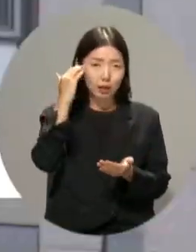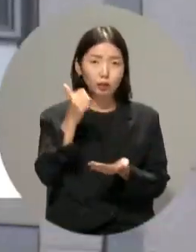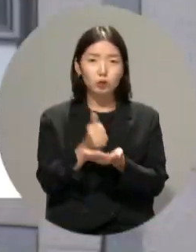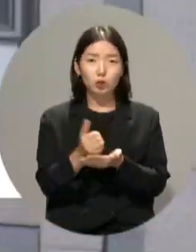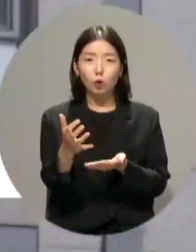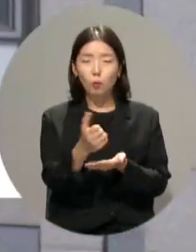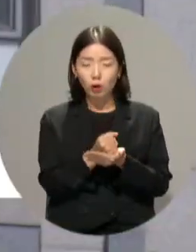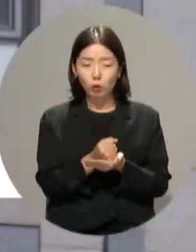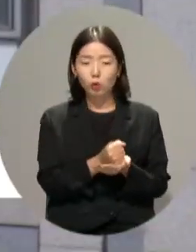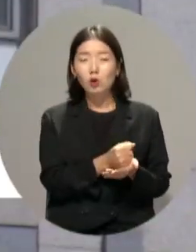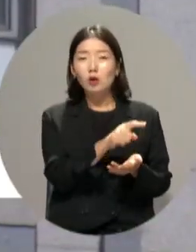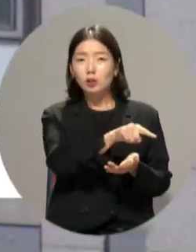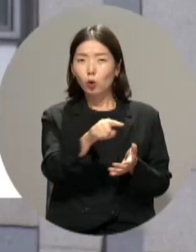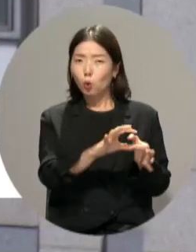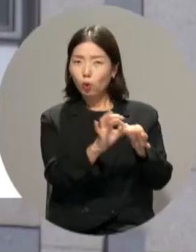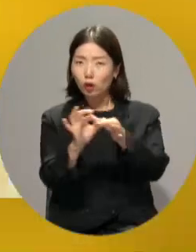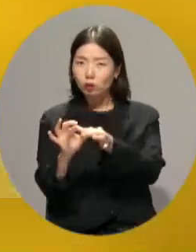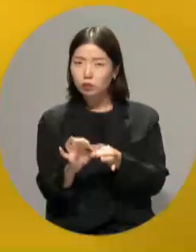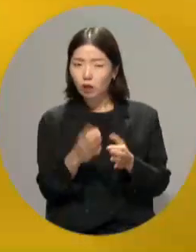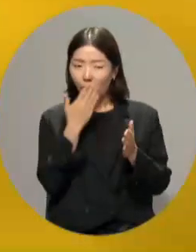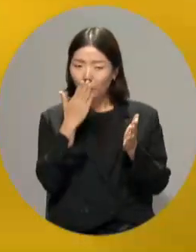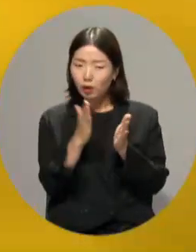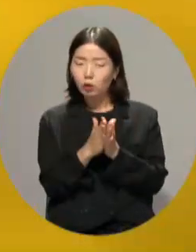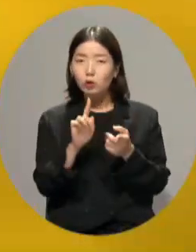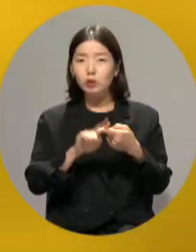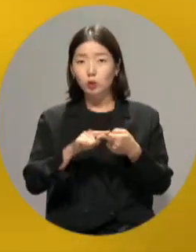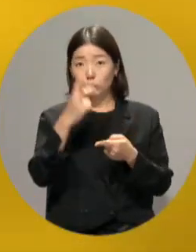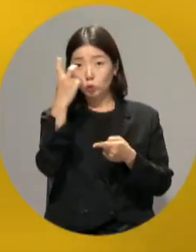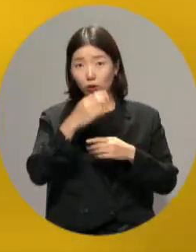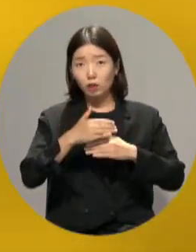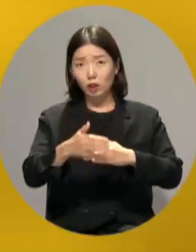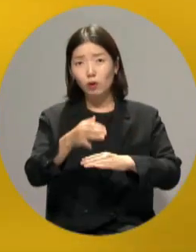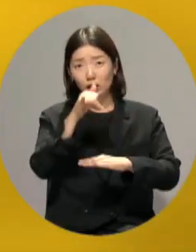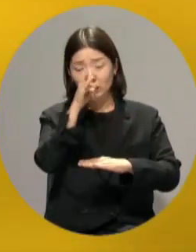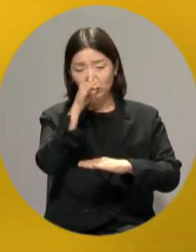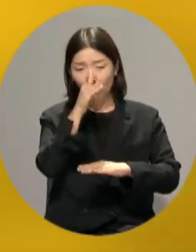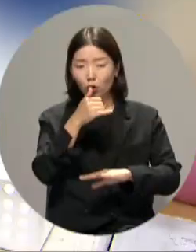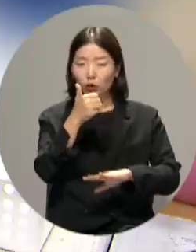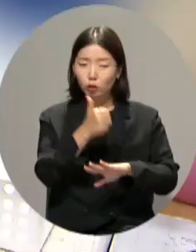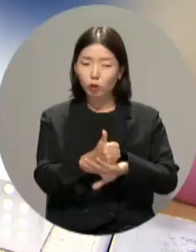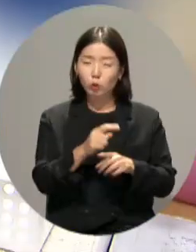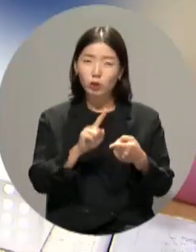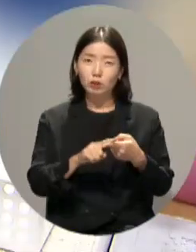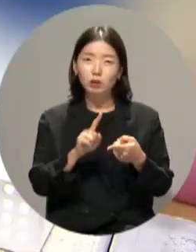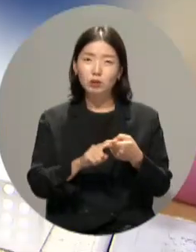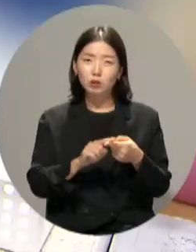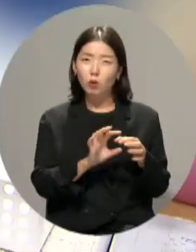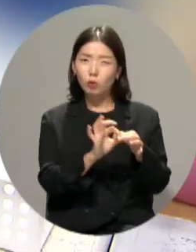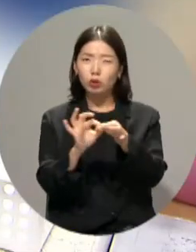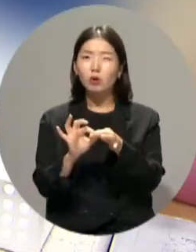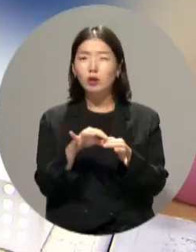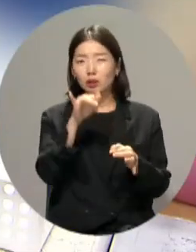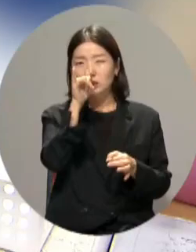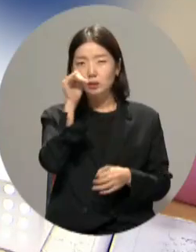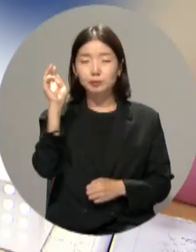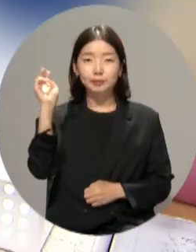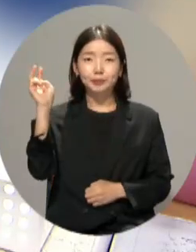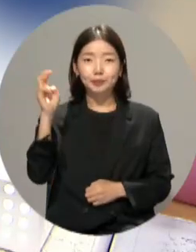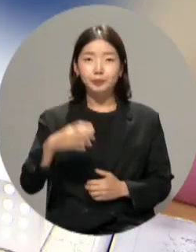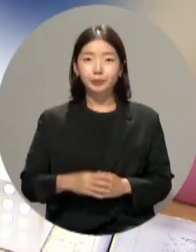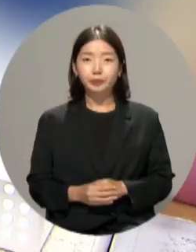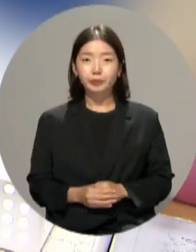전현직 군수 열로 여부 등 수사를 이어갈 예정인데 결과에 따라 적잖은 후폭풍이 예상됩니다 mbc 뉴스